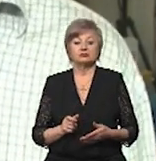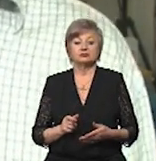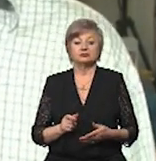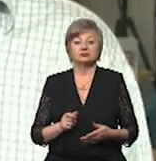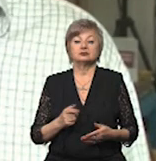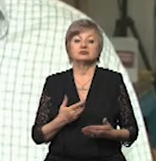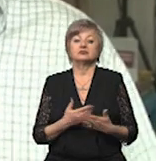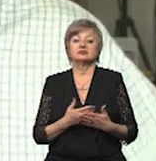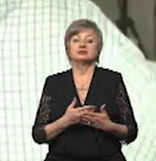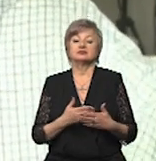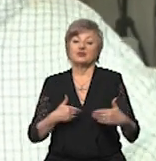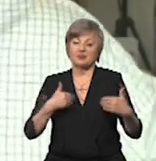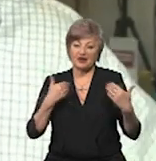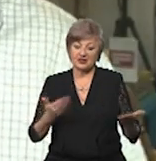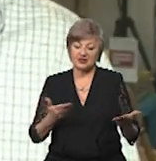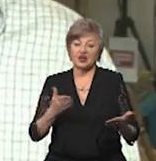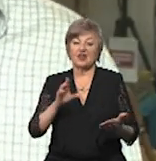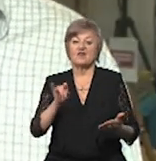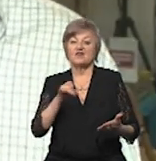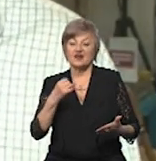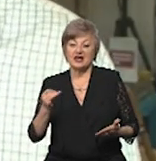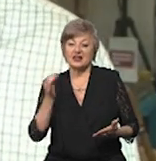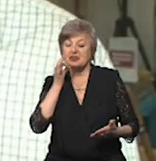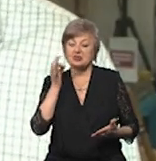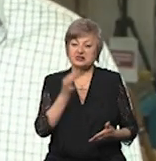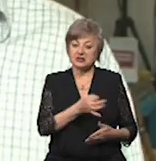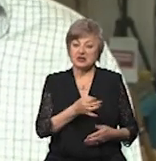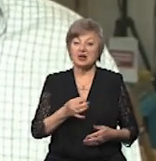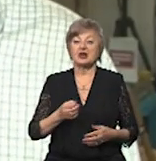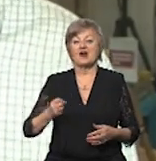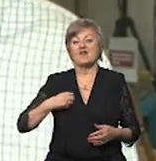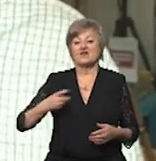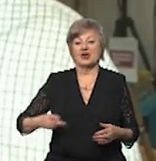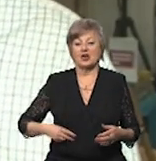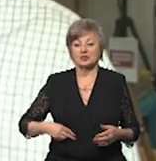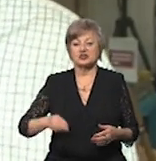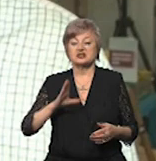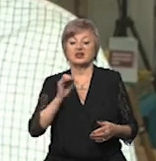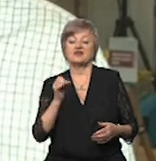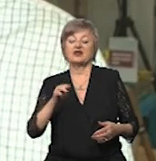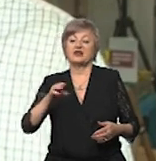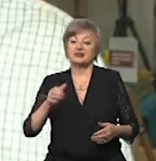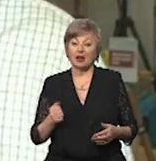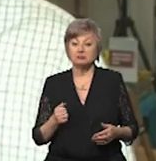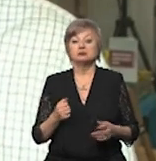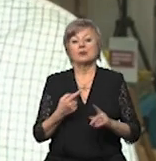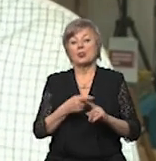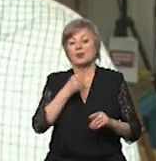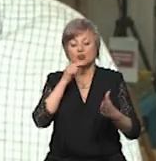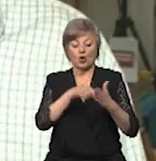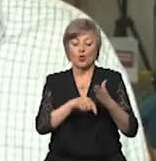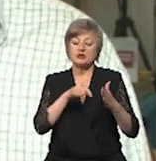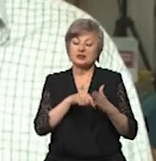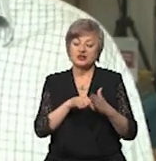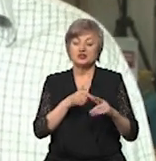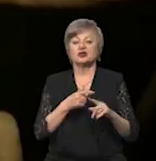вікторі, ві, мені сказали, ля ві, французькою, навіть ля віта. Дуже багато значень у букву «В», і